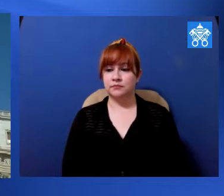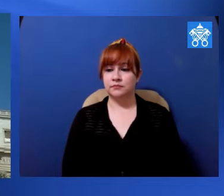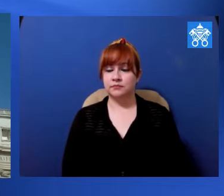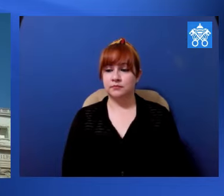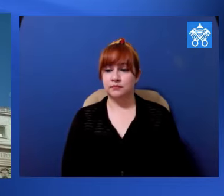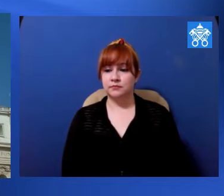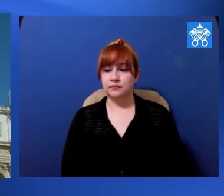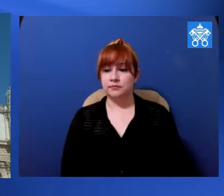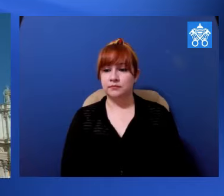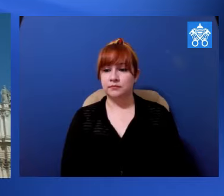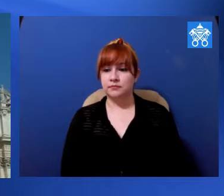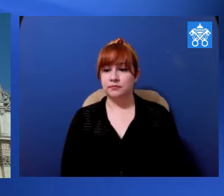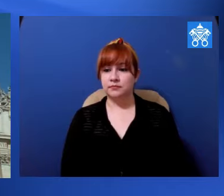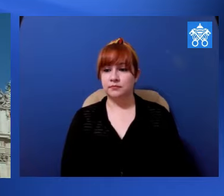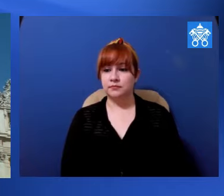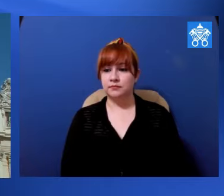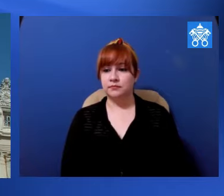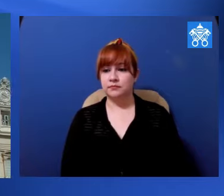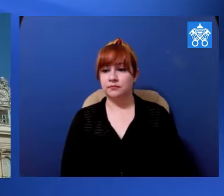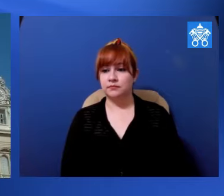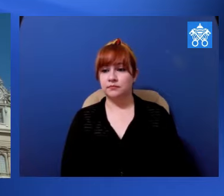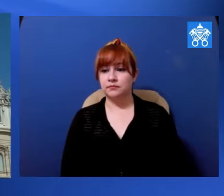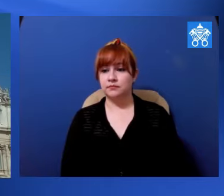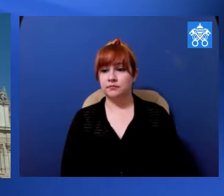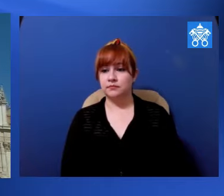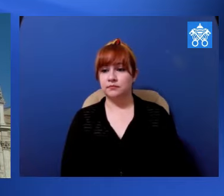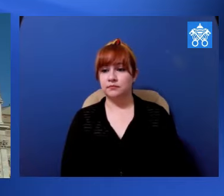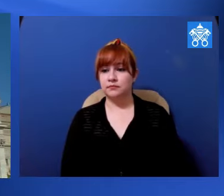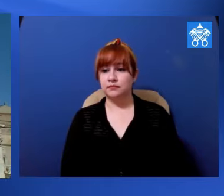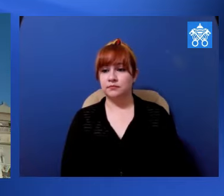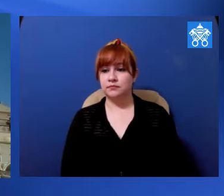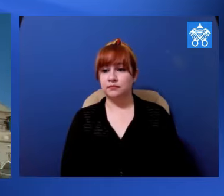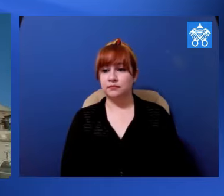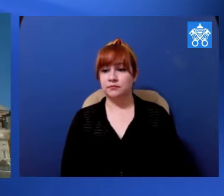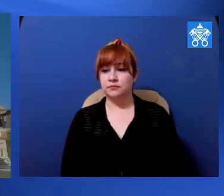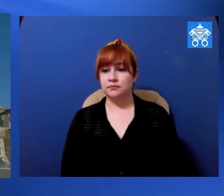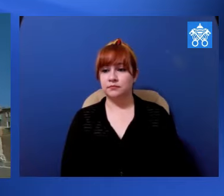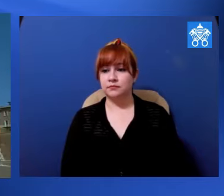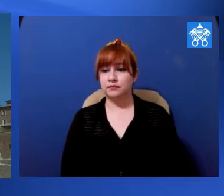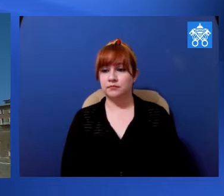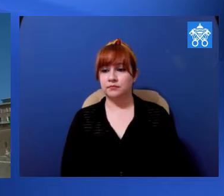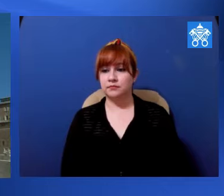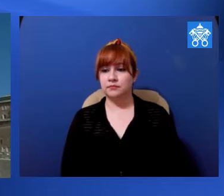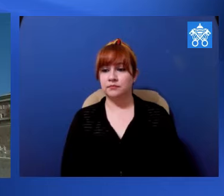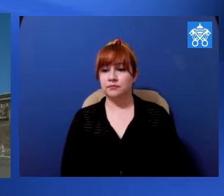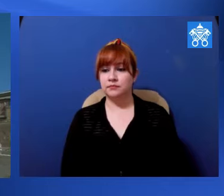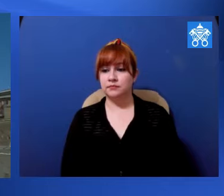الروح القدس هو الذي ألهم الكتب المقدسة فكل ما كتب هو من وحي